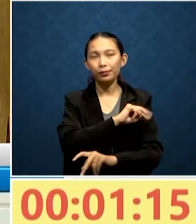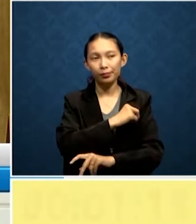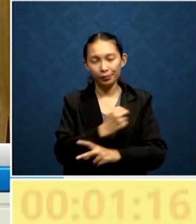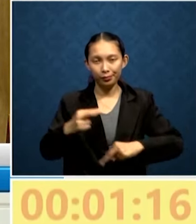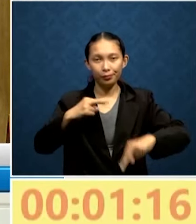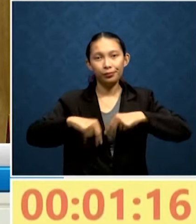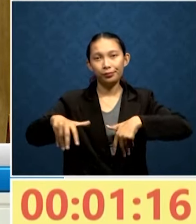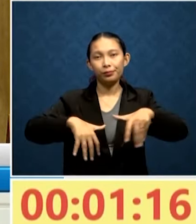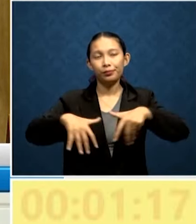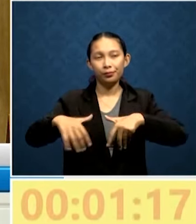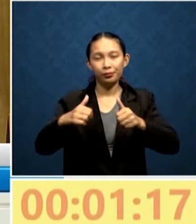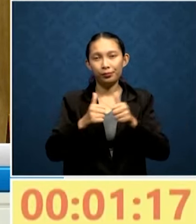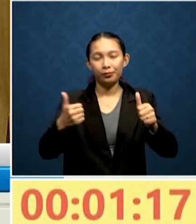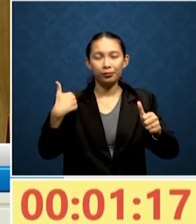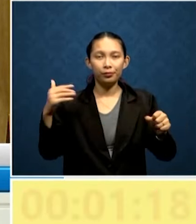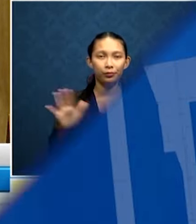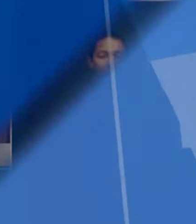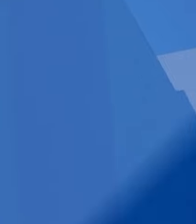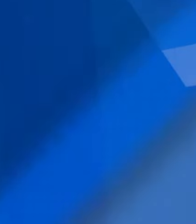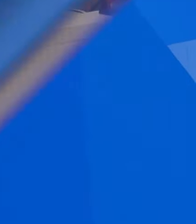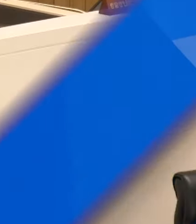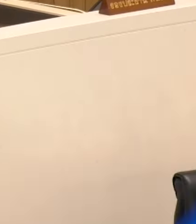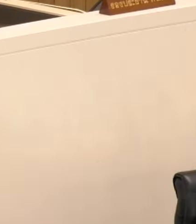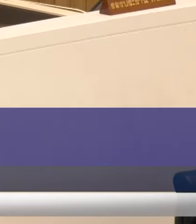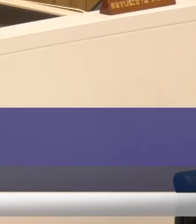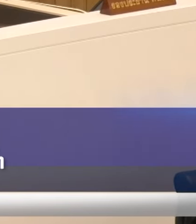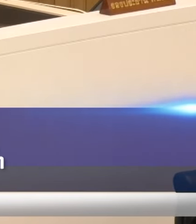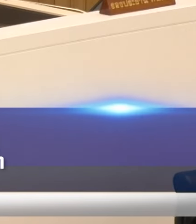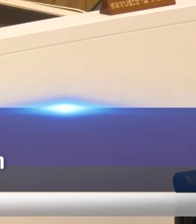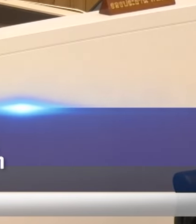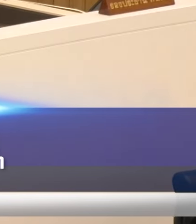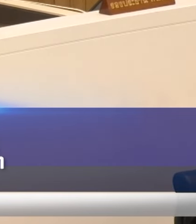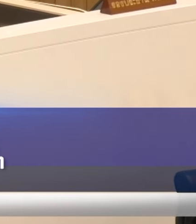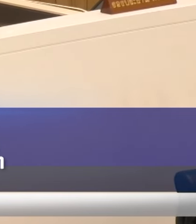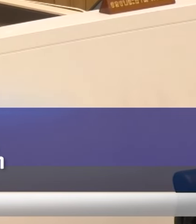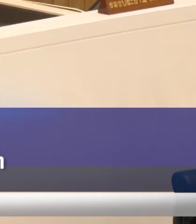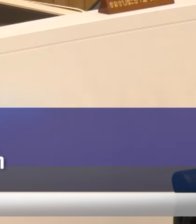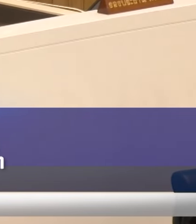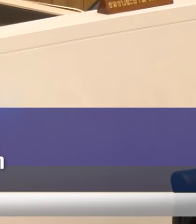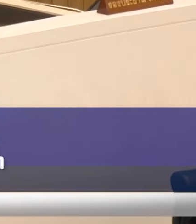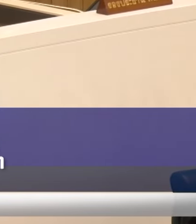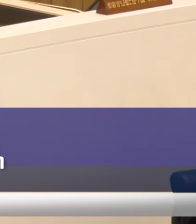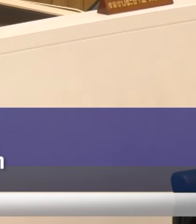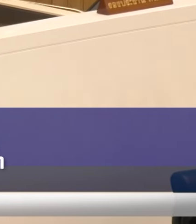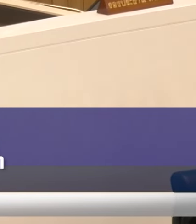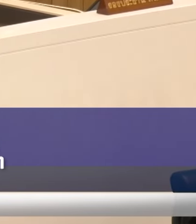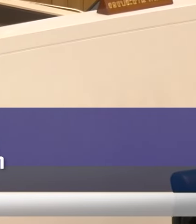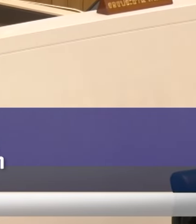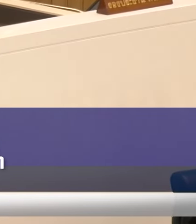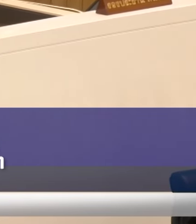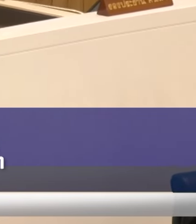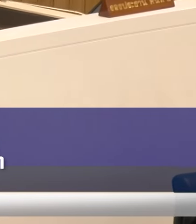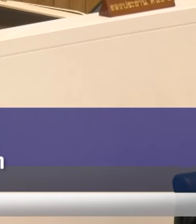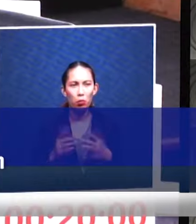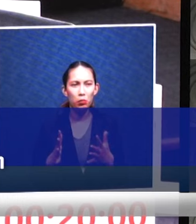แลพี่น้องประชาชนอย่างดียิ่งครับขอบคุณครับท่านประธานครับ กระทู้ถามด้วยวาจาเรื่องการแจ้งเตือนภัยพิบัติท